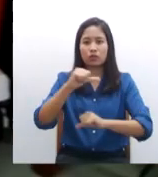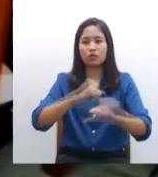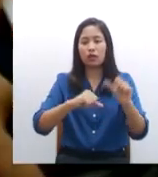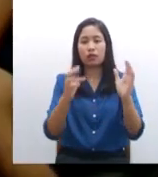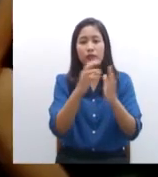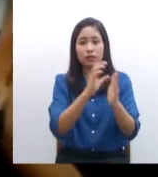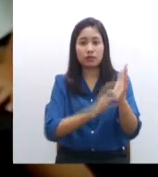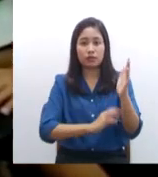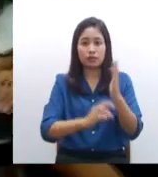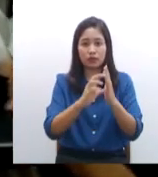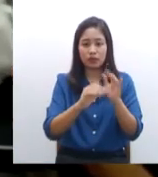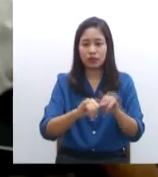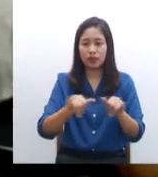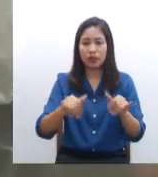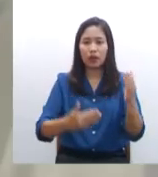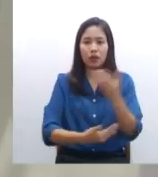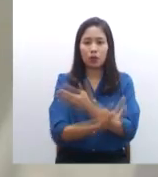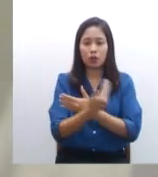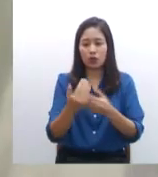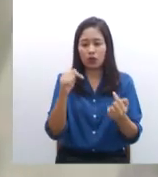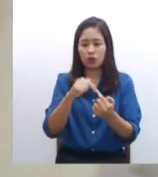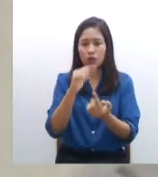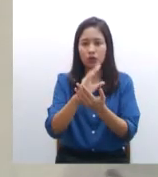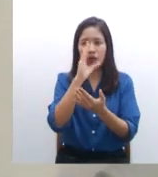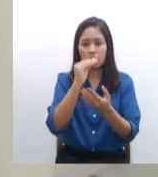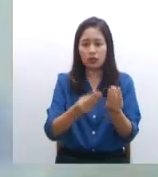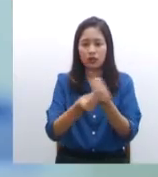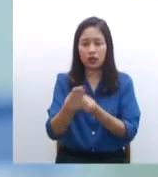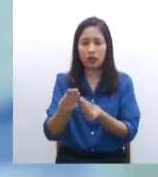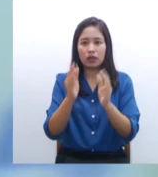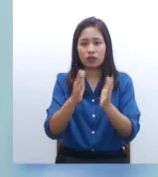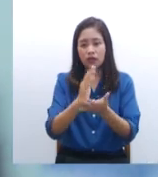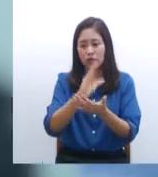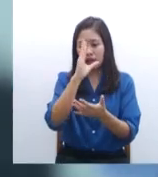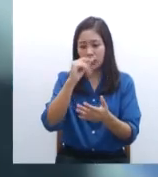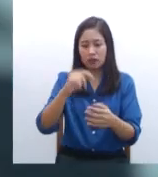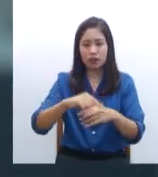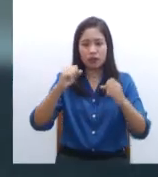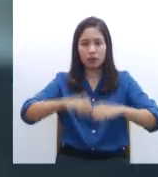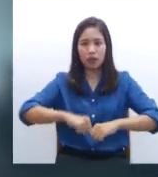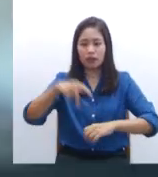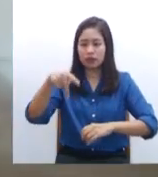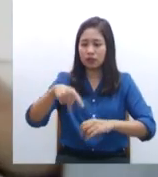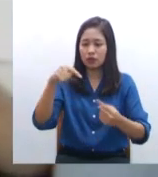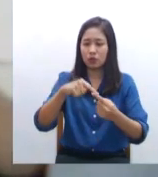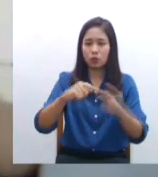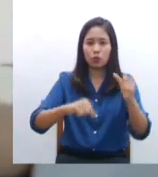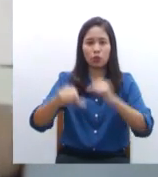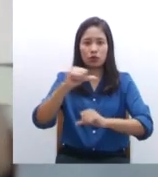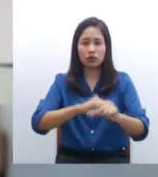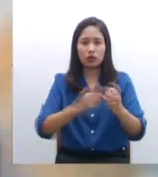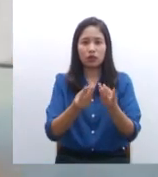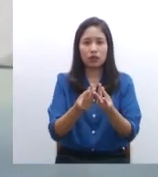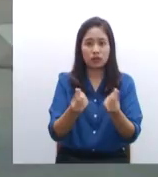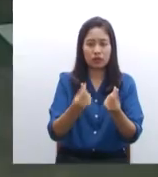ระจายโอกาสและการขยายการจัดการศึกษาสำหรับนักเรียนผู้มีความสามารถพิเศษทางด้านคณิตศาสตร์และวิทยาศาสตร์ที่